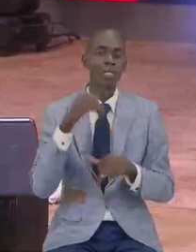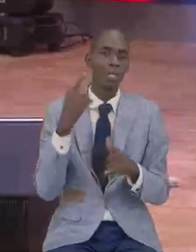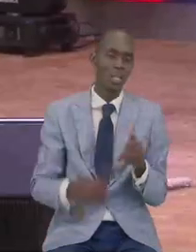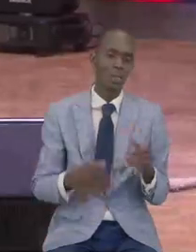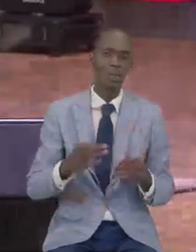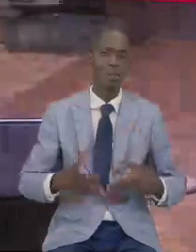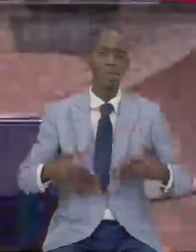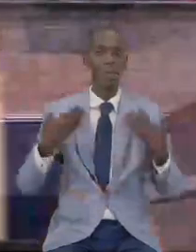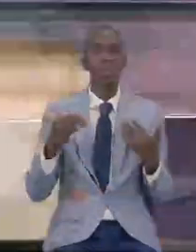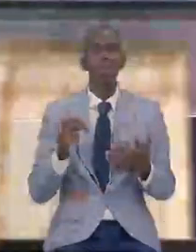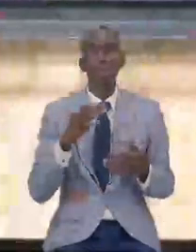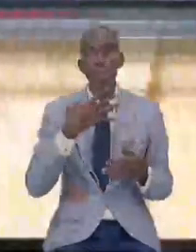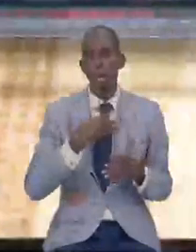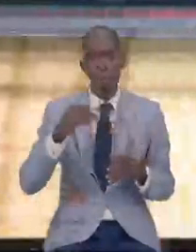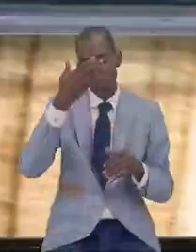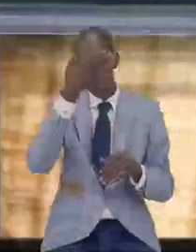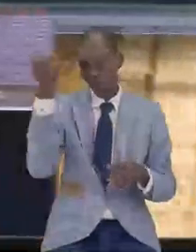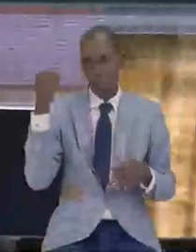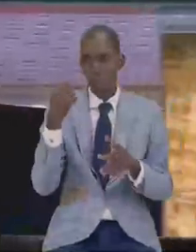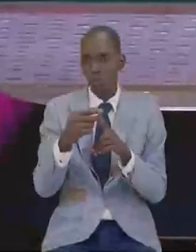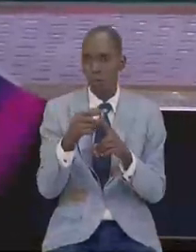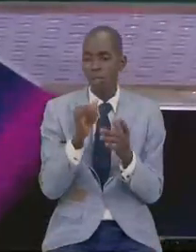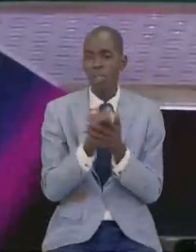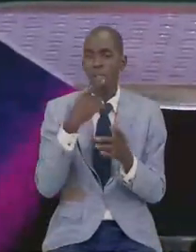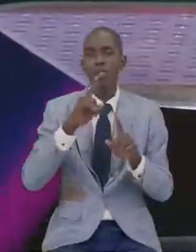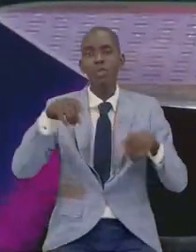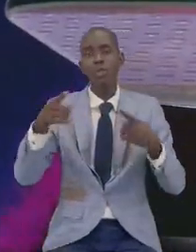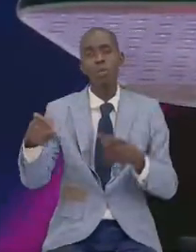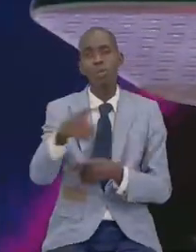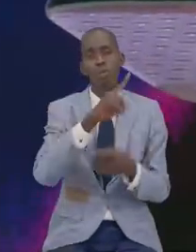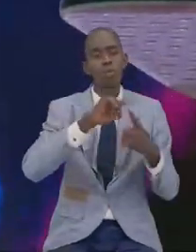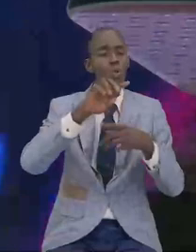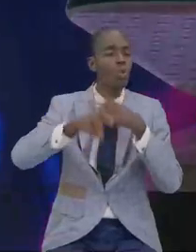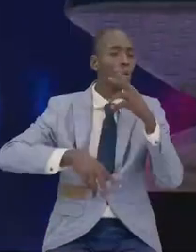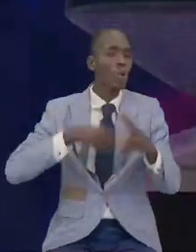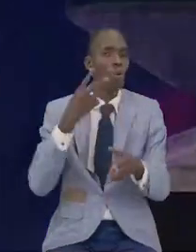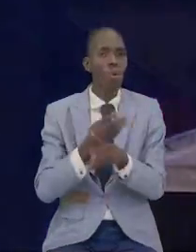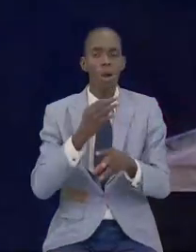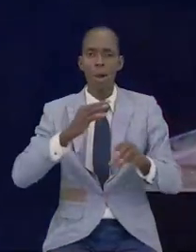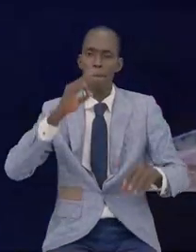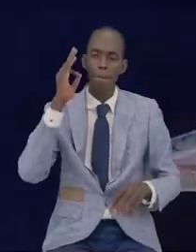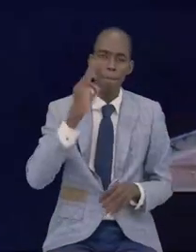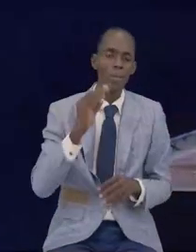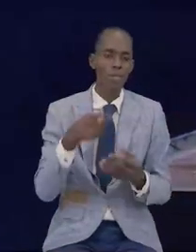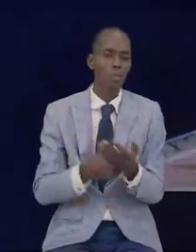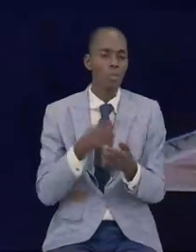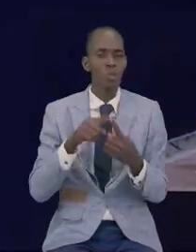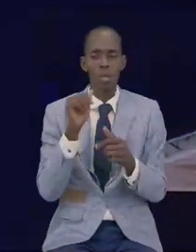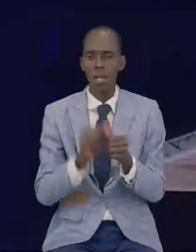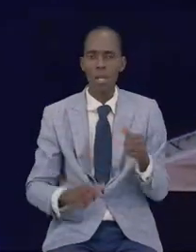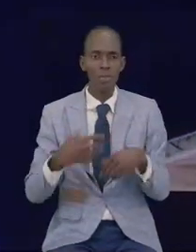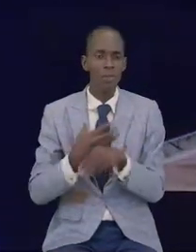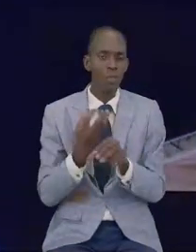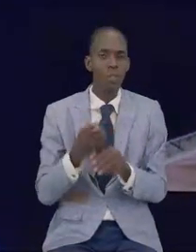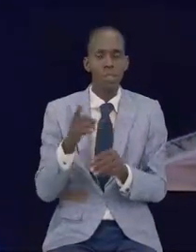oublier d'aller partout le monde et prêcher la bonne nouvelle à toute la création. Celui qui croit et qui sera baptisé sera sauvé. Celui qui ne croit